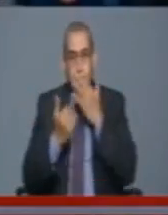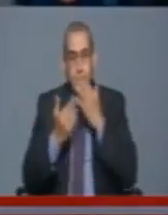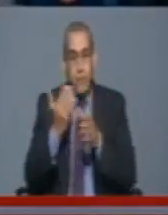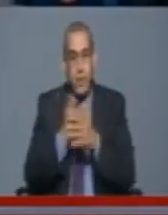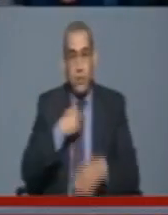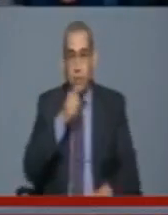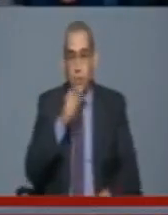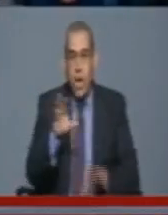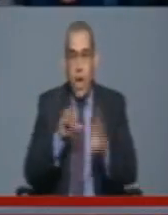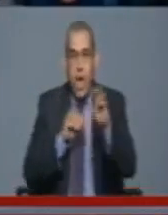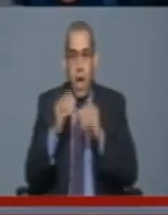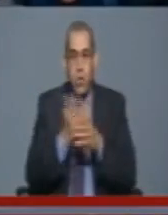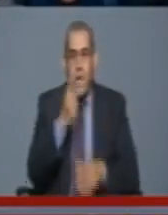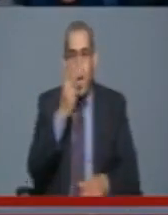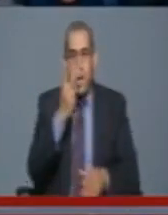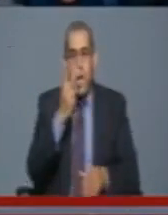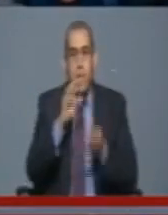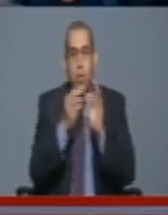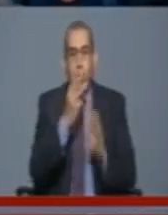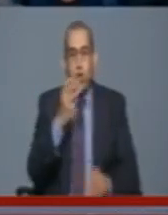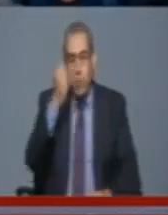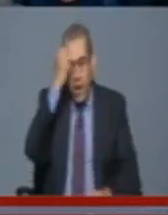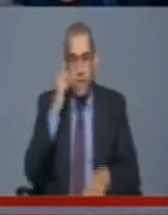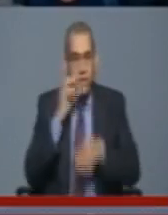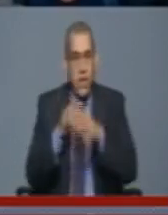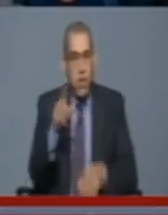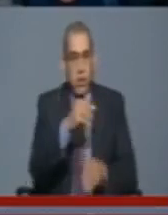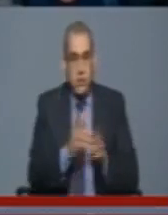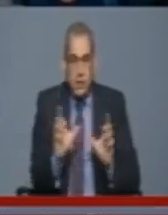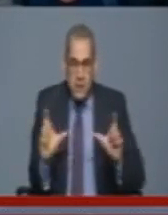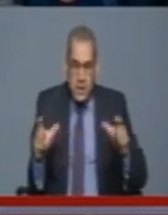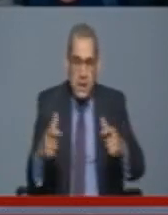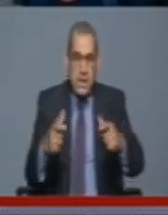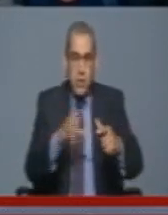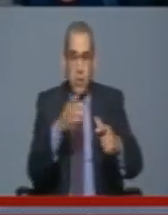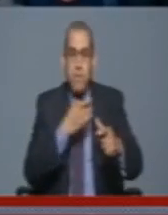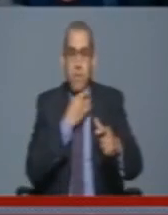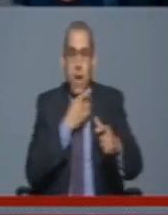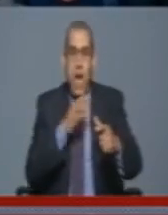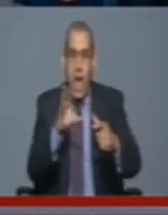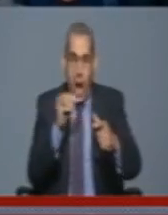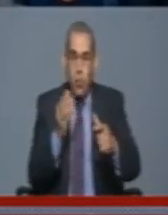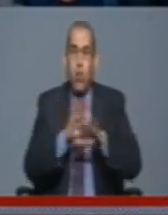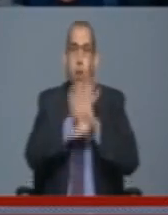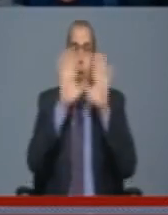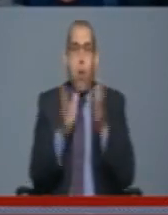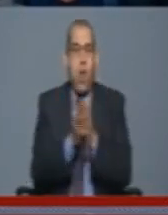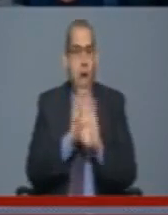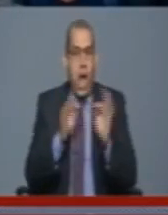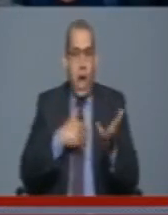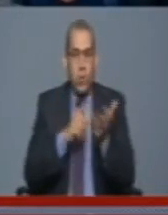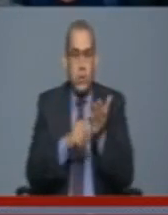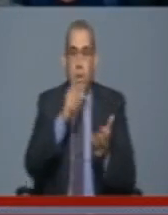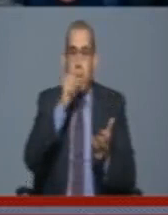احتياجات 2.3 مليون انسان تحت الحصار، فهم محتاجين كل حاجه. مفيش مية،